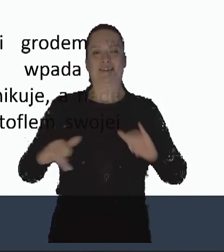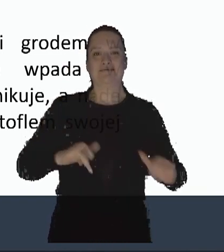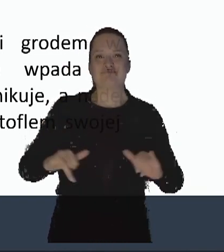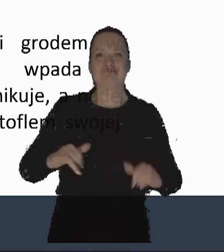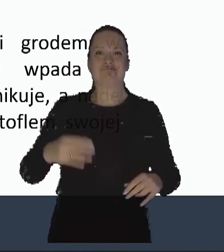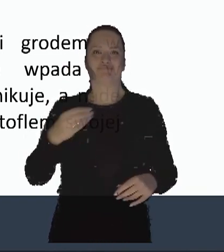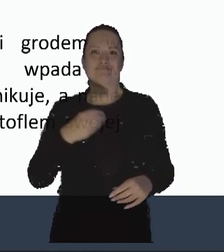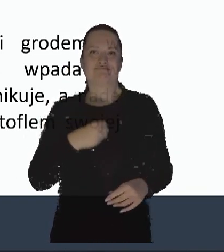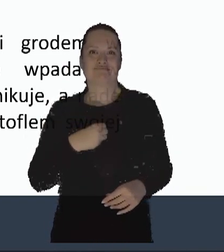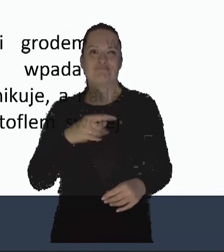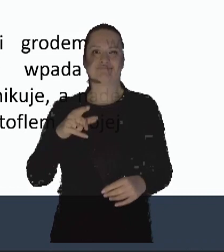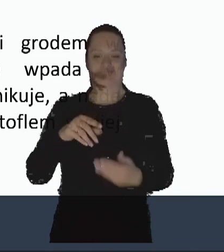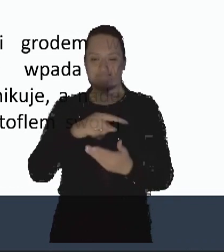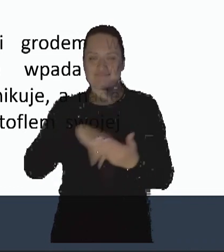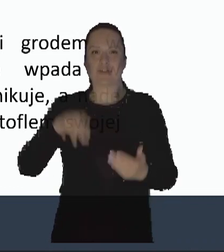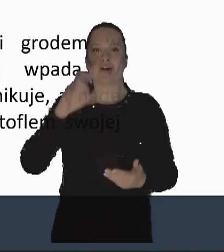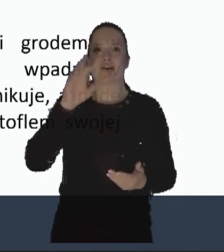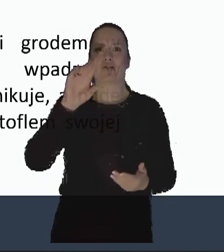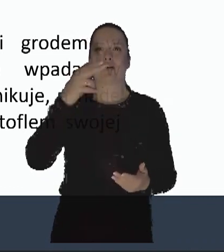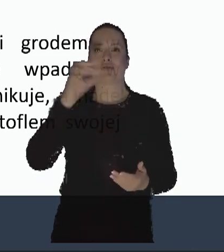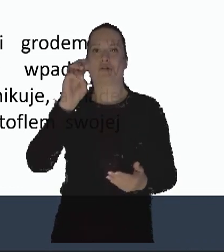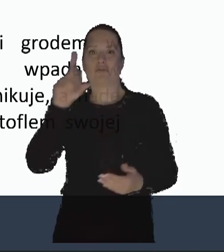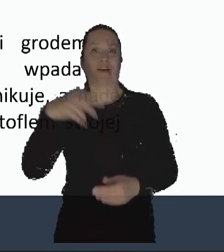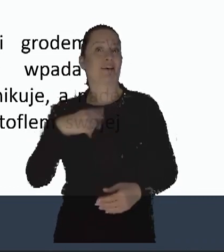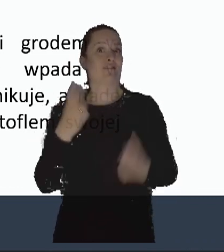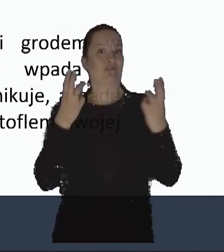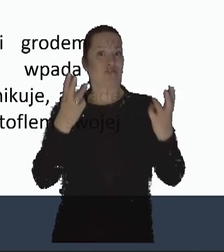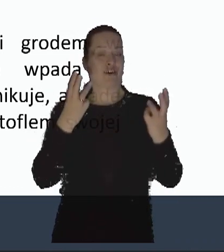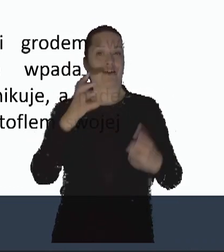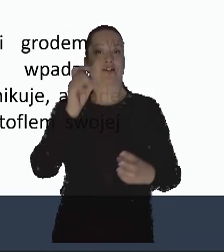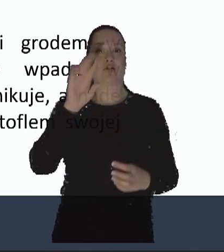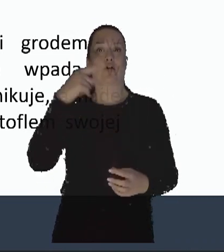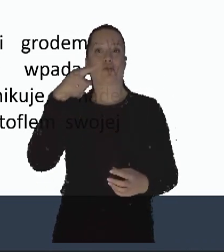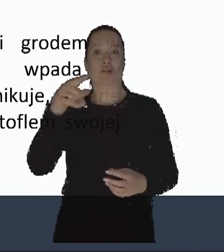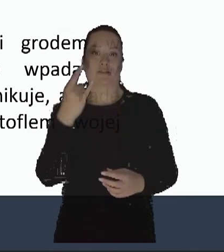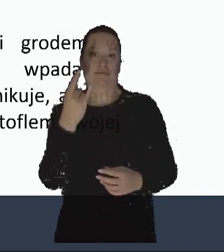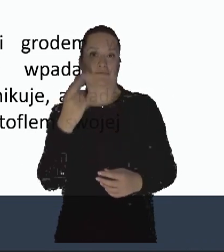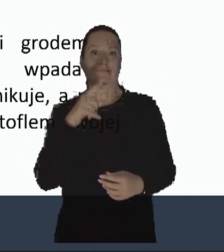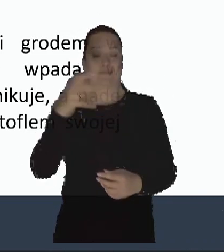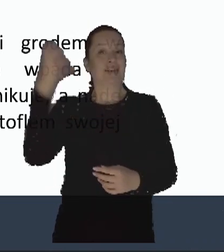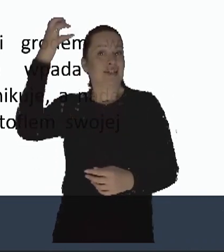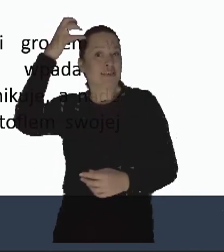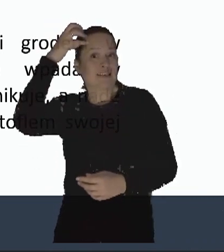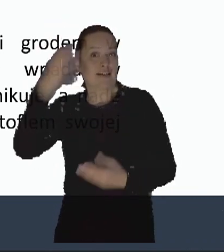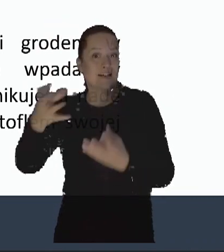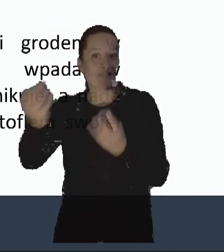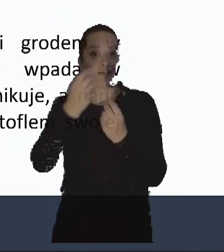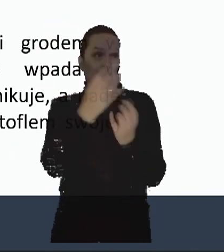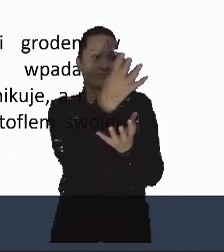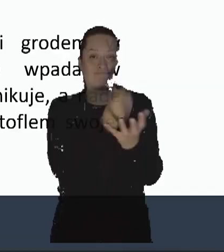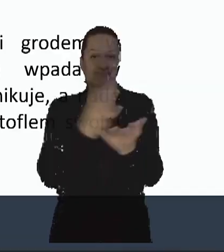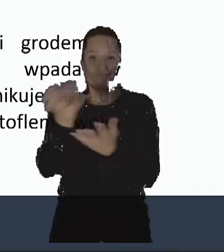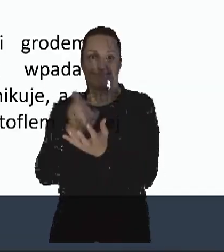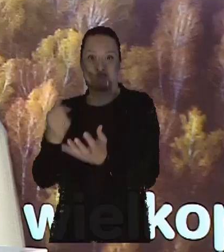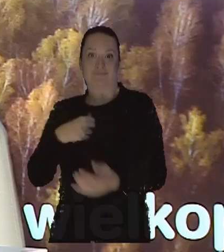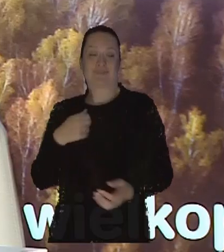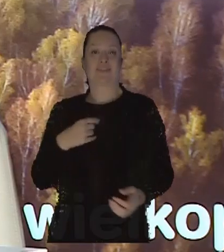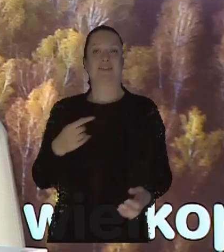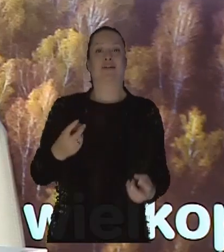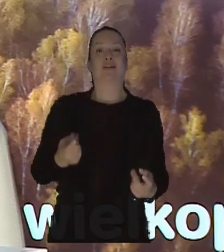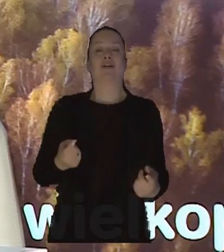okręgów grodowych i ważniejszych grodów. Reprezentowali księcia, ściągali daniny, organizowali obronę